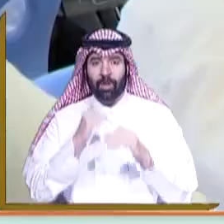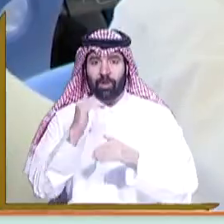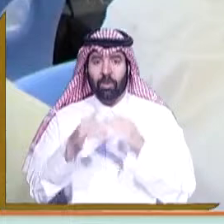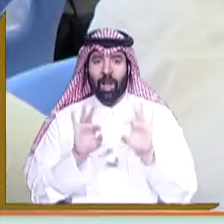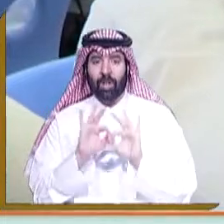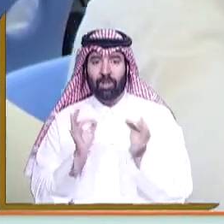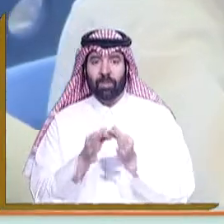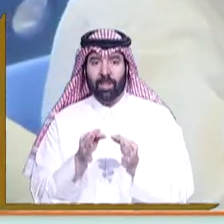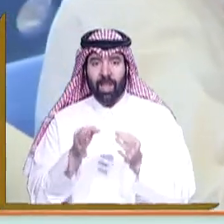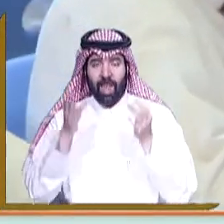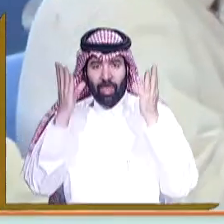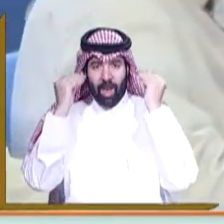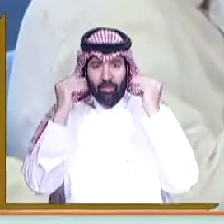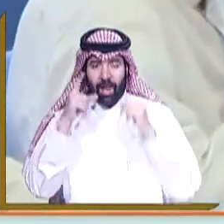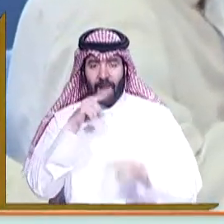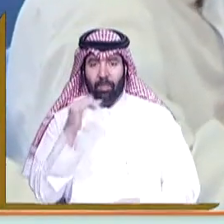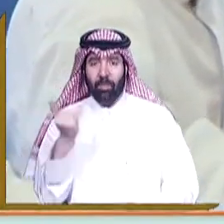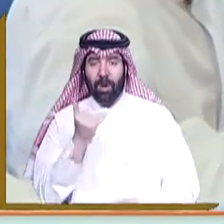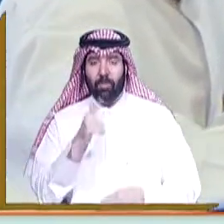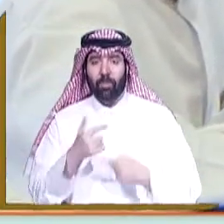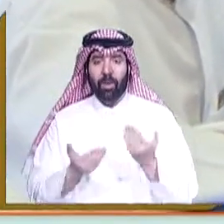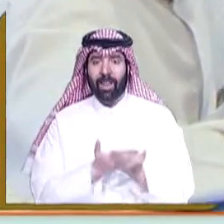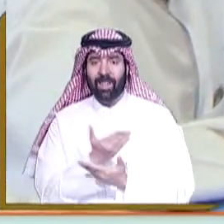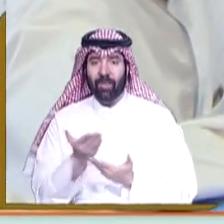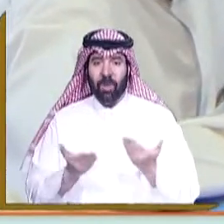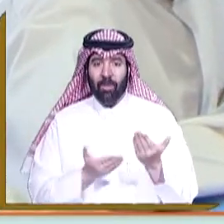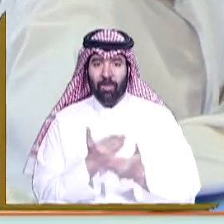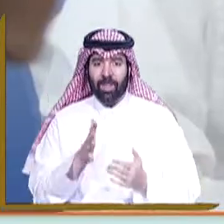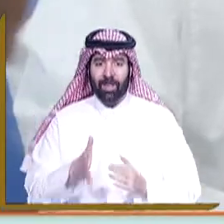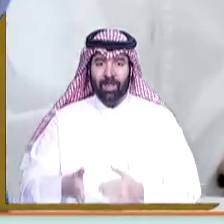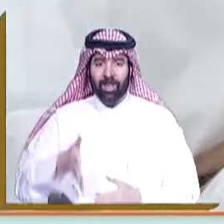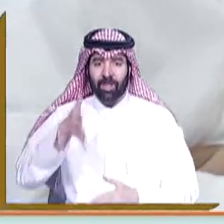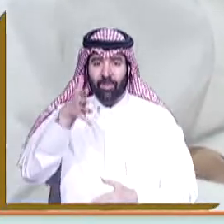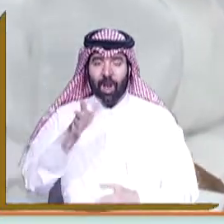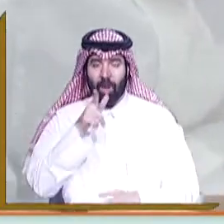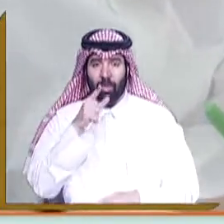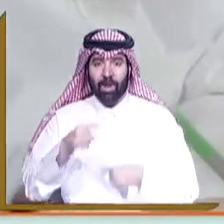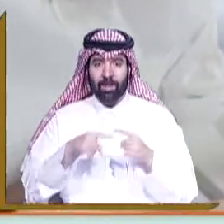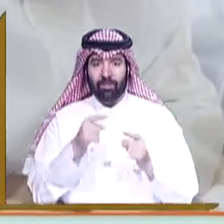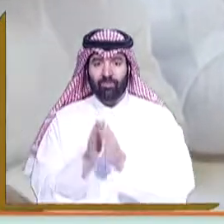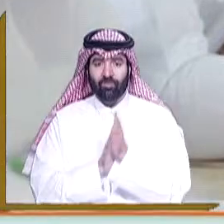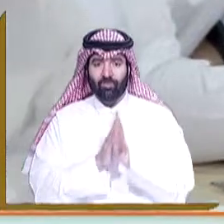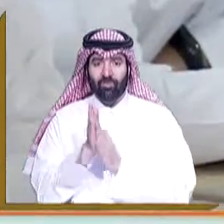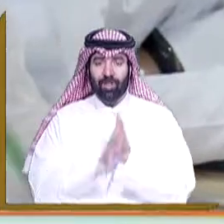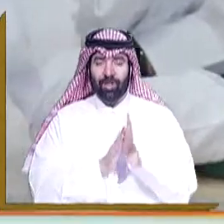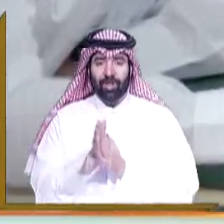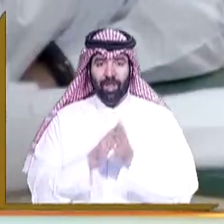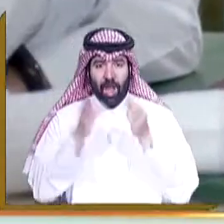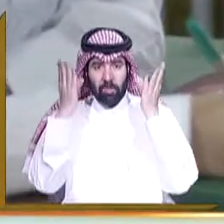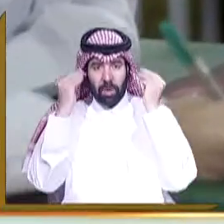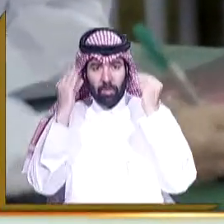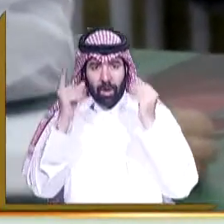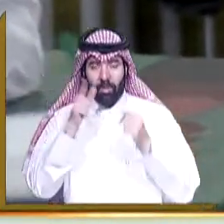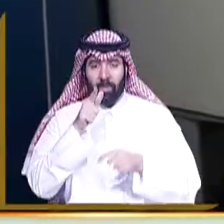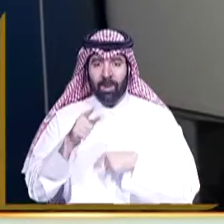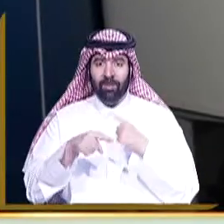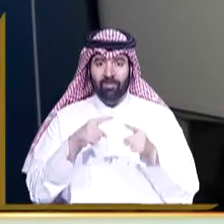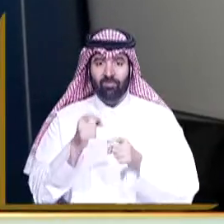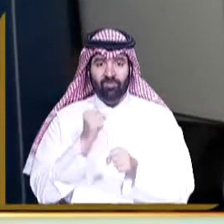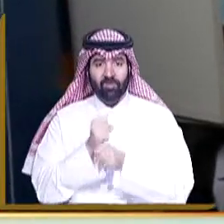الاجتماعية والثقافية التي تتلائم مع نمو الطفل وتشجعه على اكتساب المعرفة والمهارات